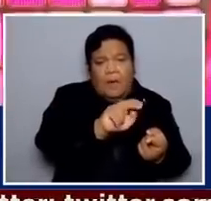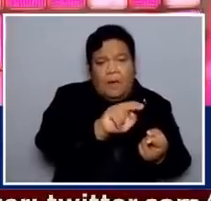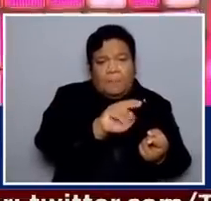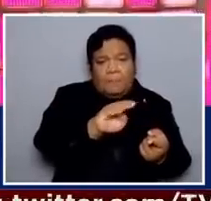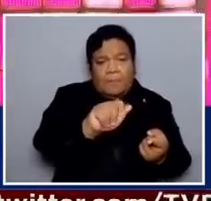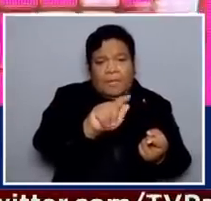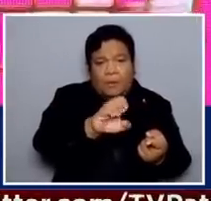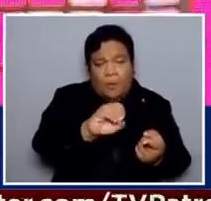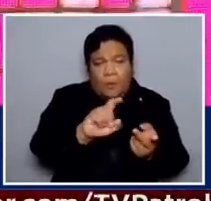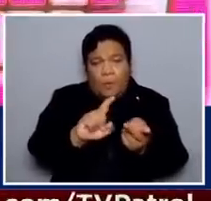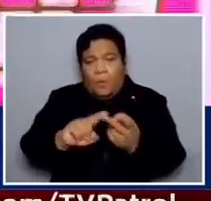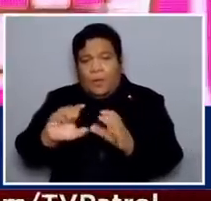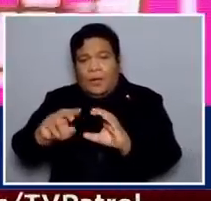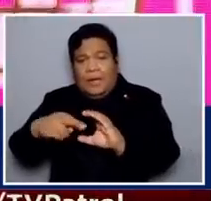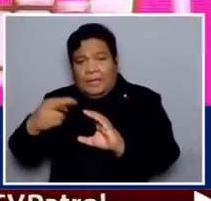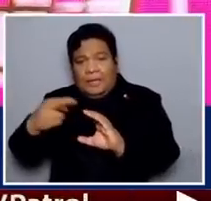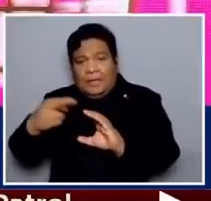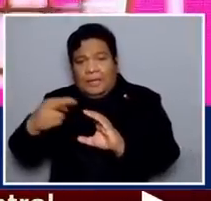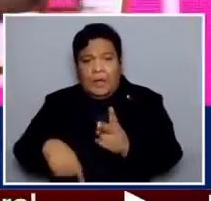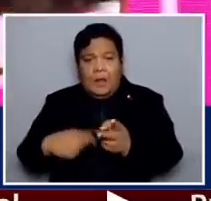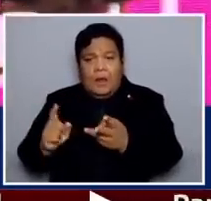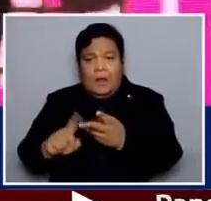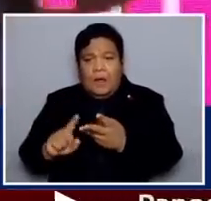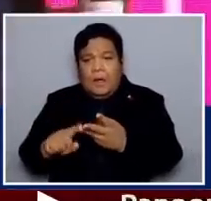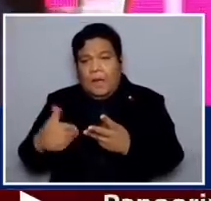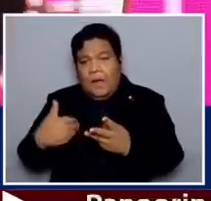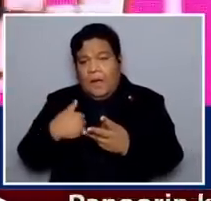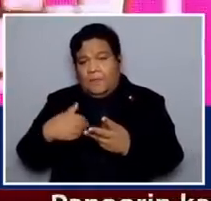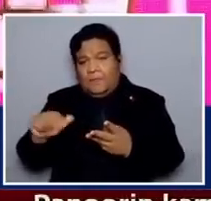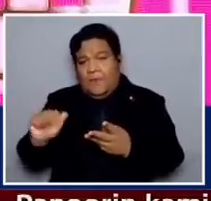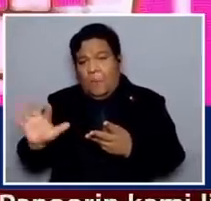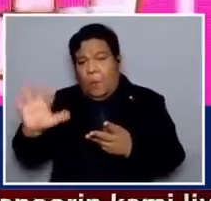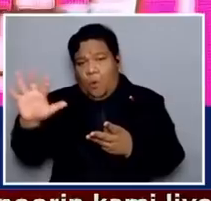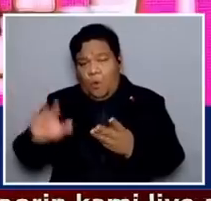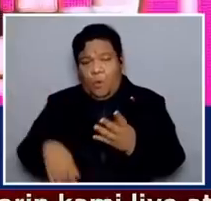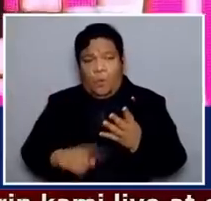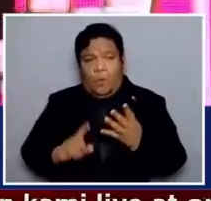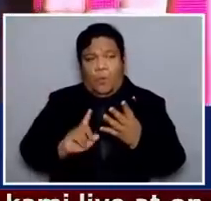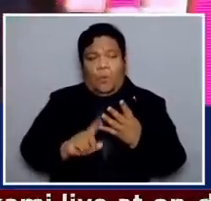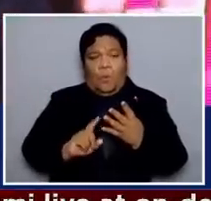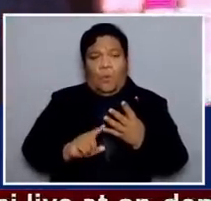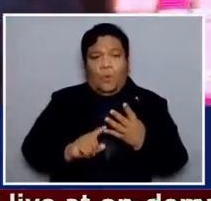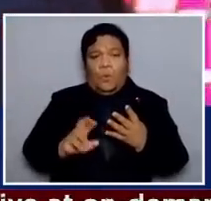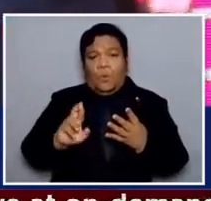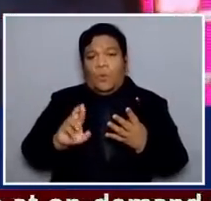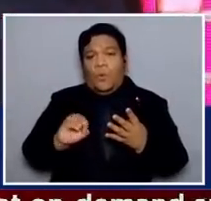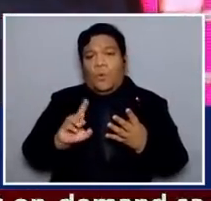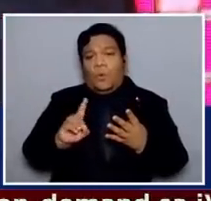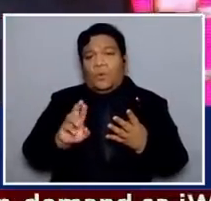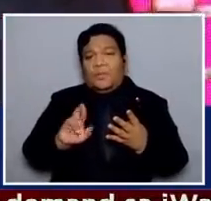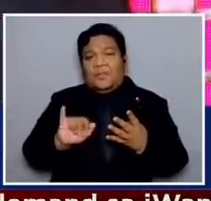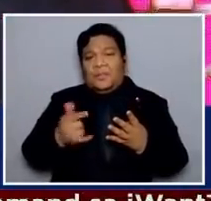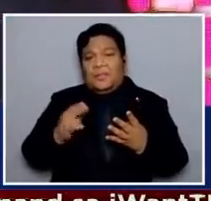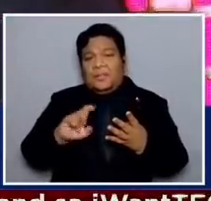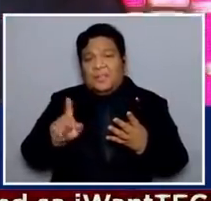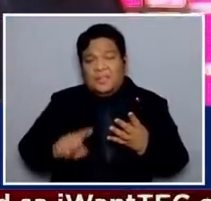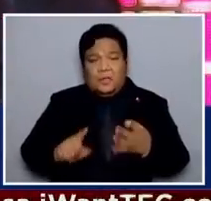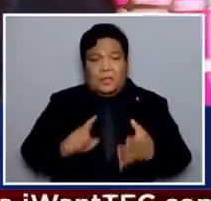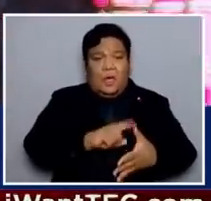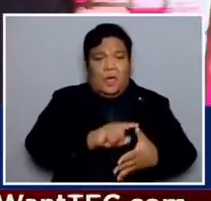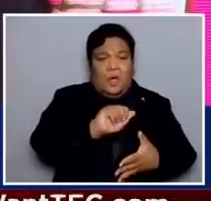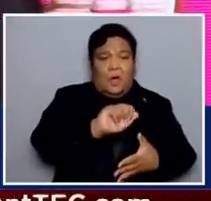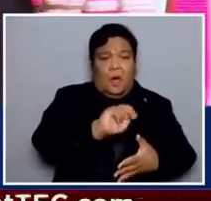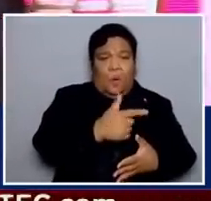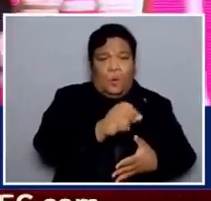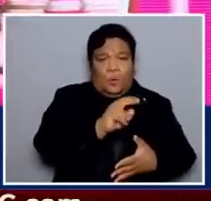Cainta, meron po tayo sa Antipolo, meron tayo sa Rodriguez, meron tayo sa Angono. Ito po,